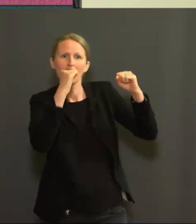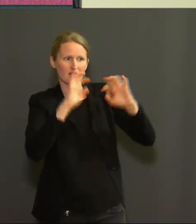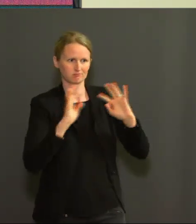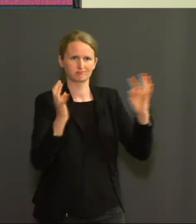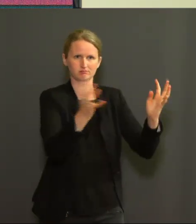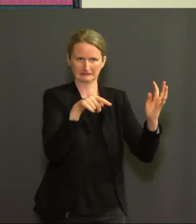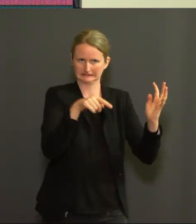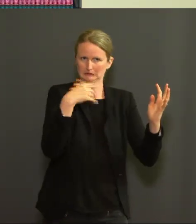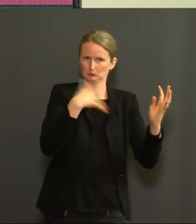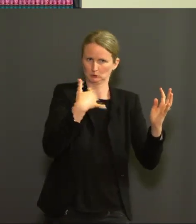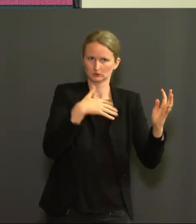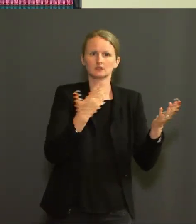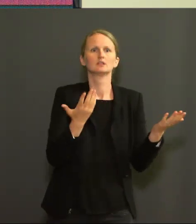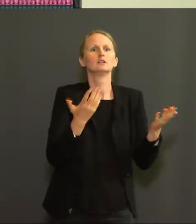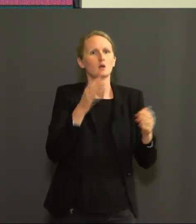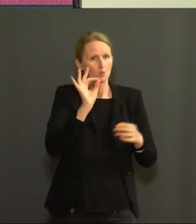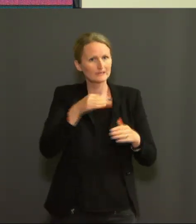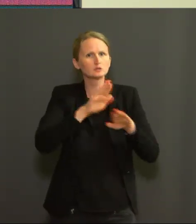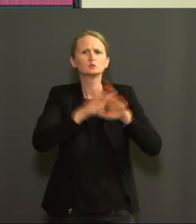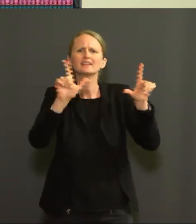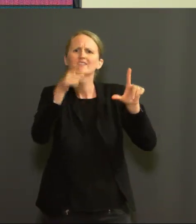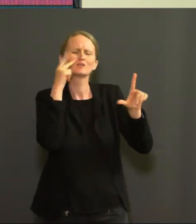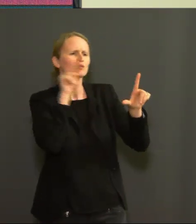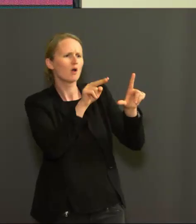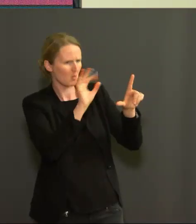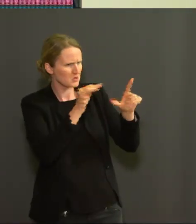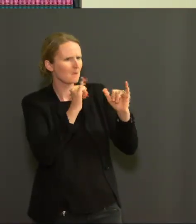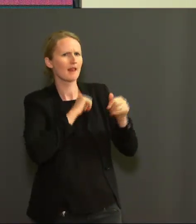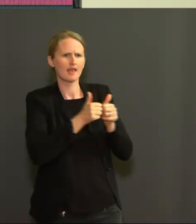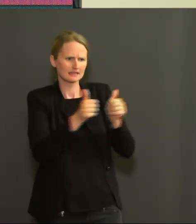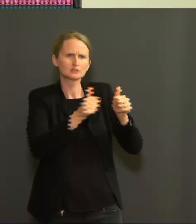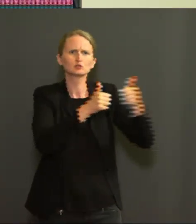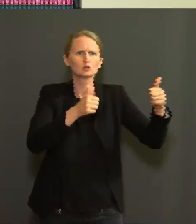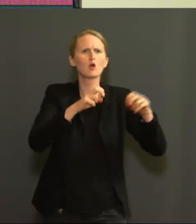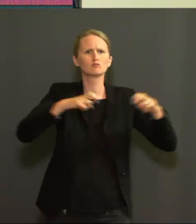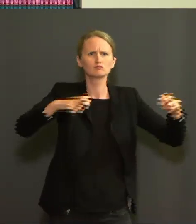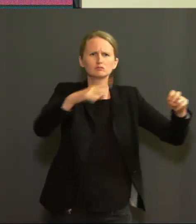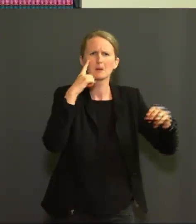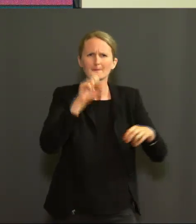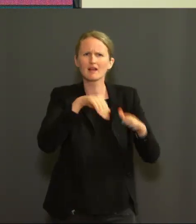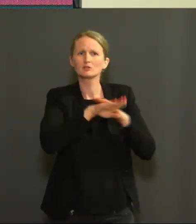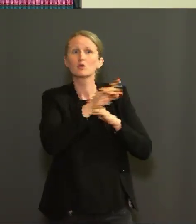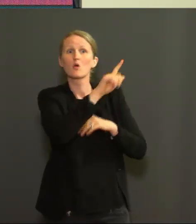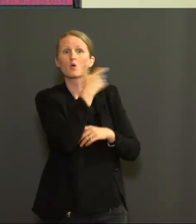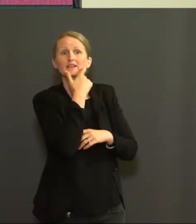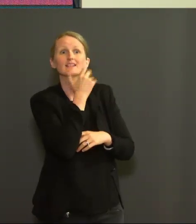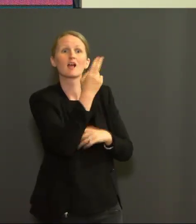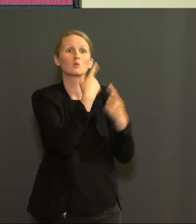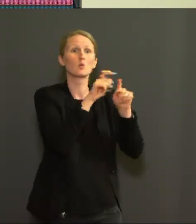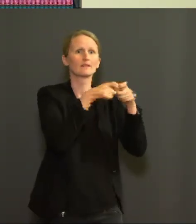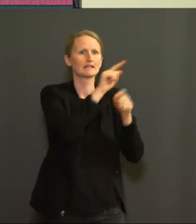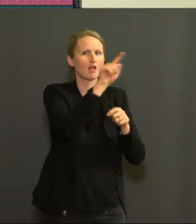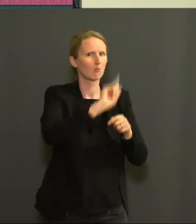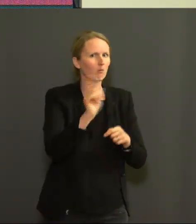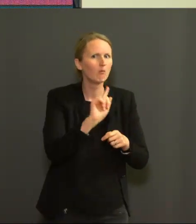On a vu à d'autres endroits, comme en Angleterre, comme à Saint-Pétersbourg, comme à Budapest, des tribunes extrêmement